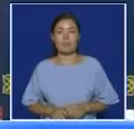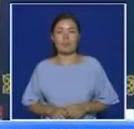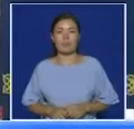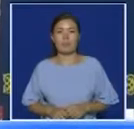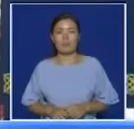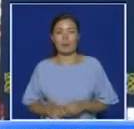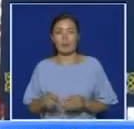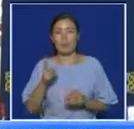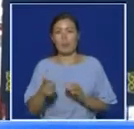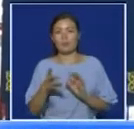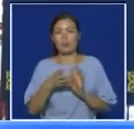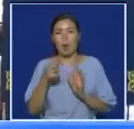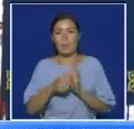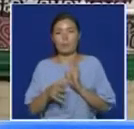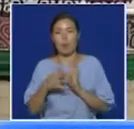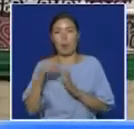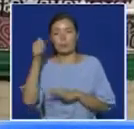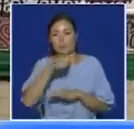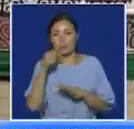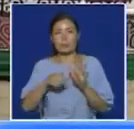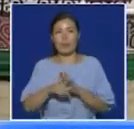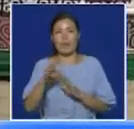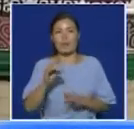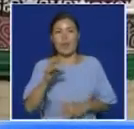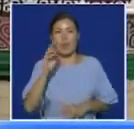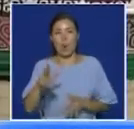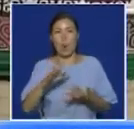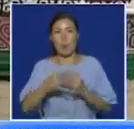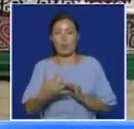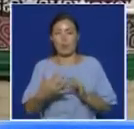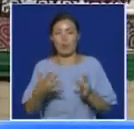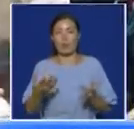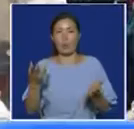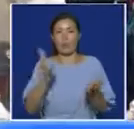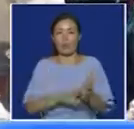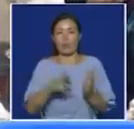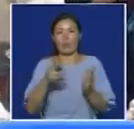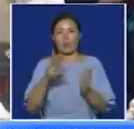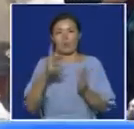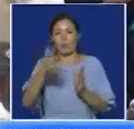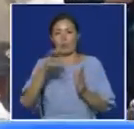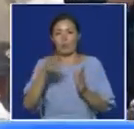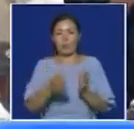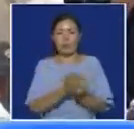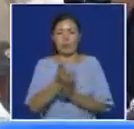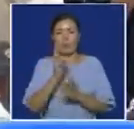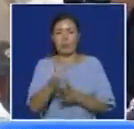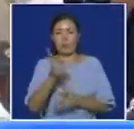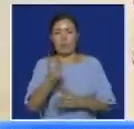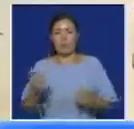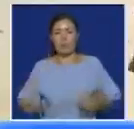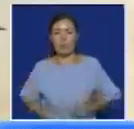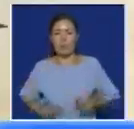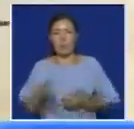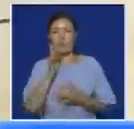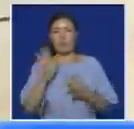Іргесі сонау 1969 жылы қаланған Сенек ауылының құрылғанына биыл ширек ғасыр. 2100 тұрғыны бар елді мекеннің